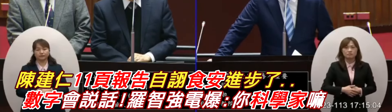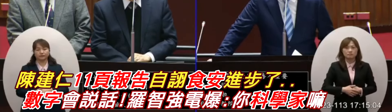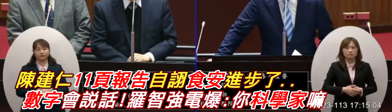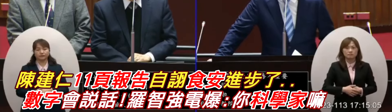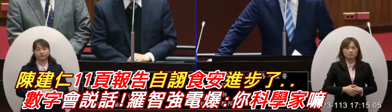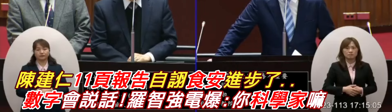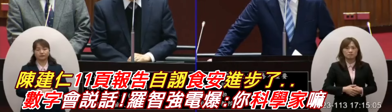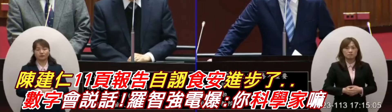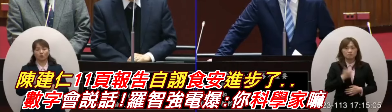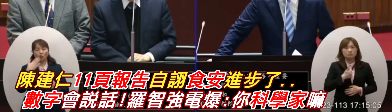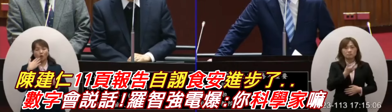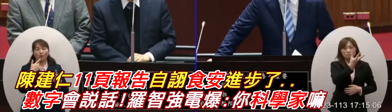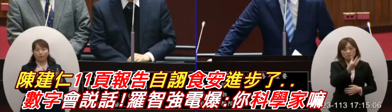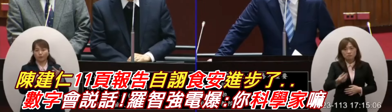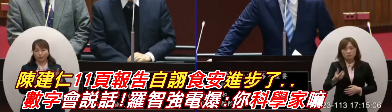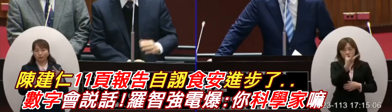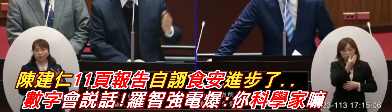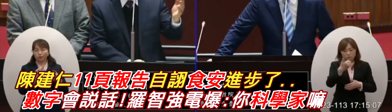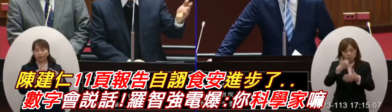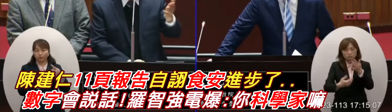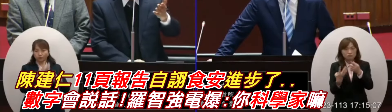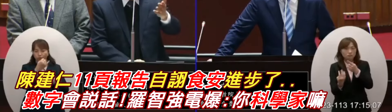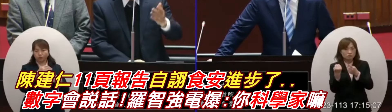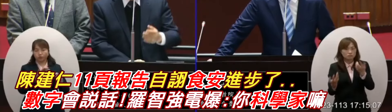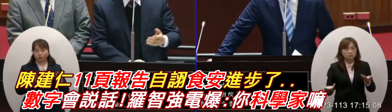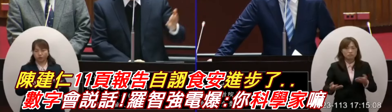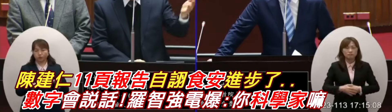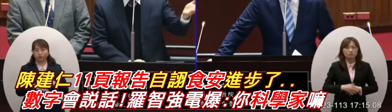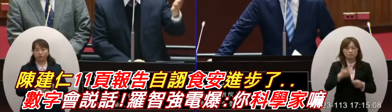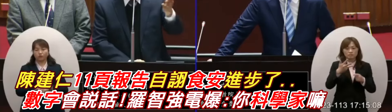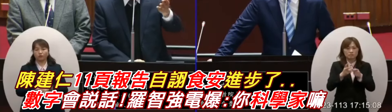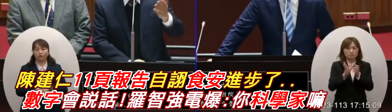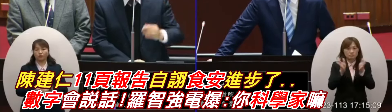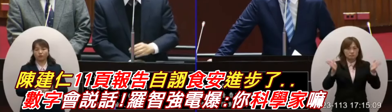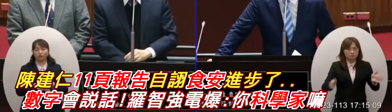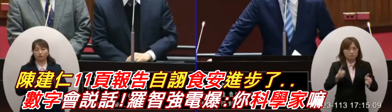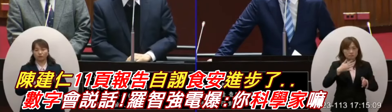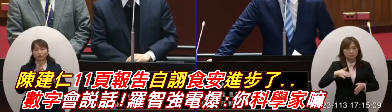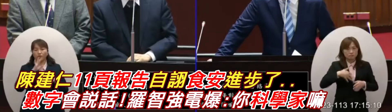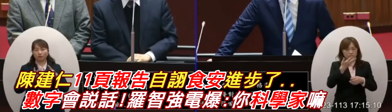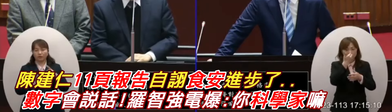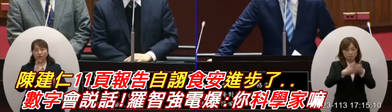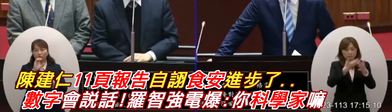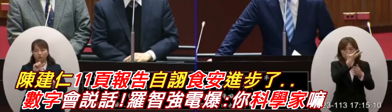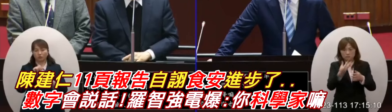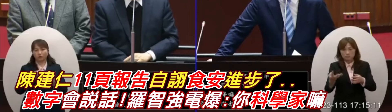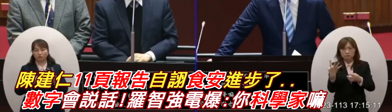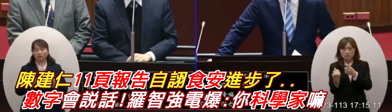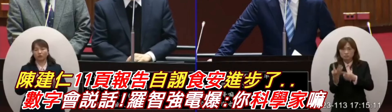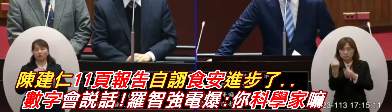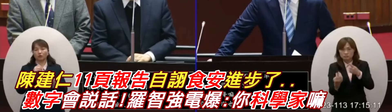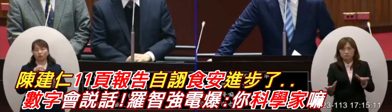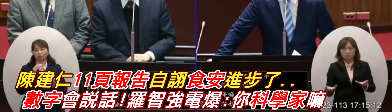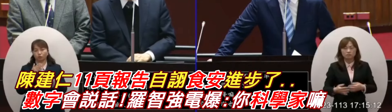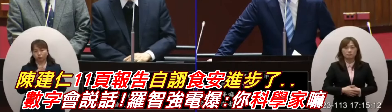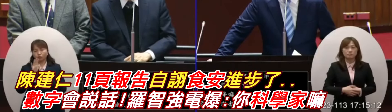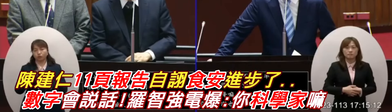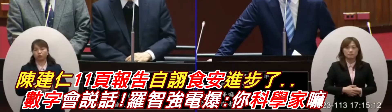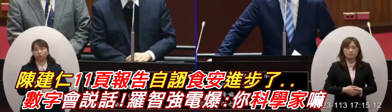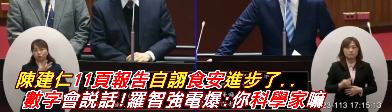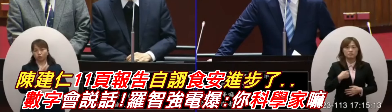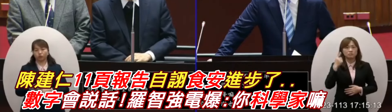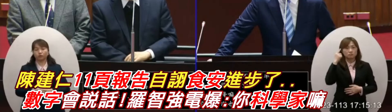你们的也在下降，下降多少？ 不合格率现在 八年任内，你知道下降多少吗？ 95%以上了。 我肯定你啦，下降啦，对